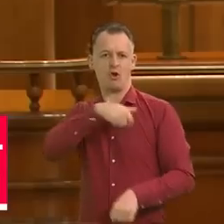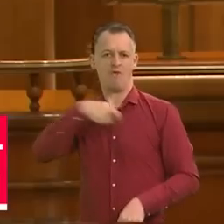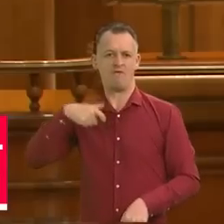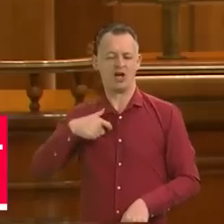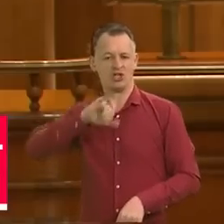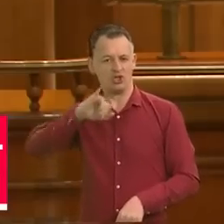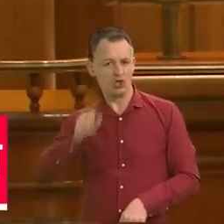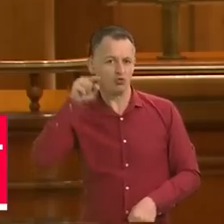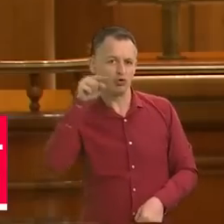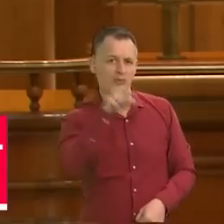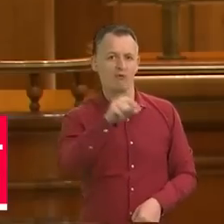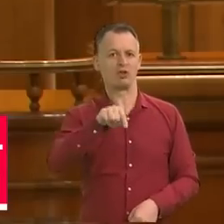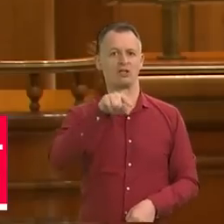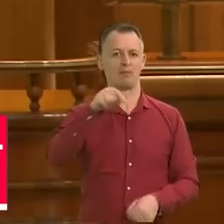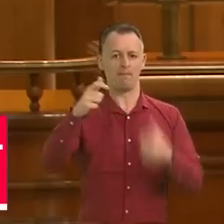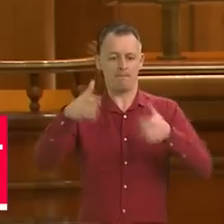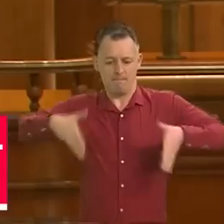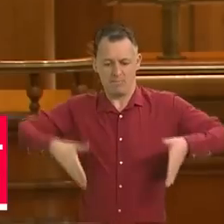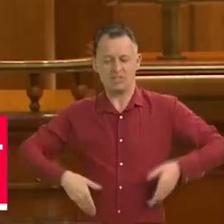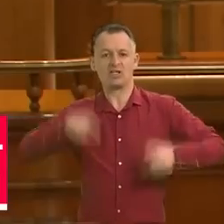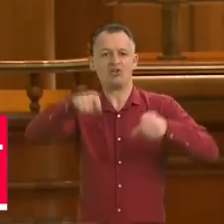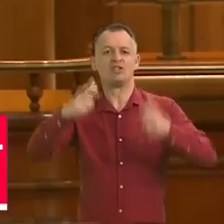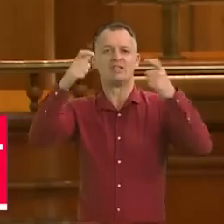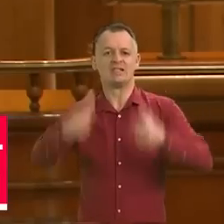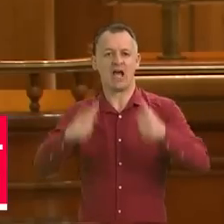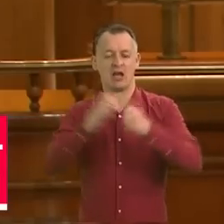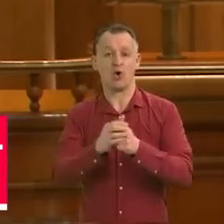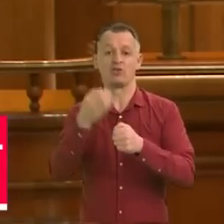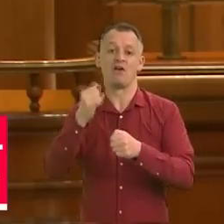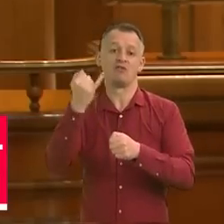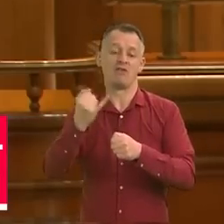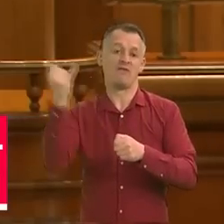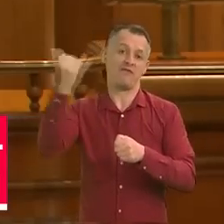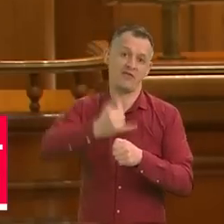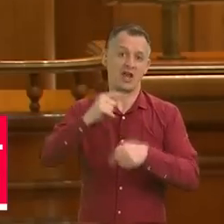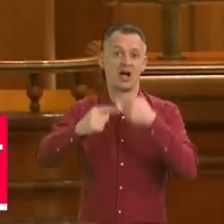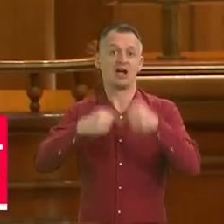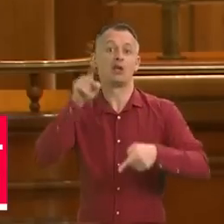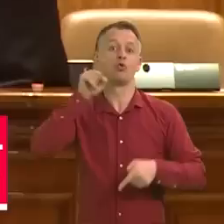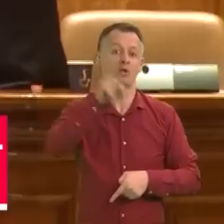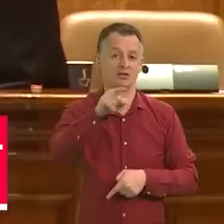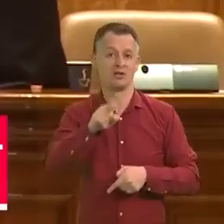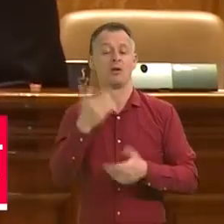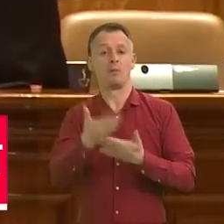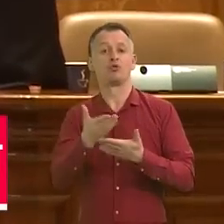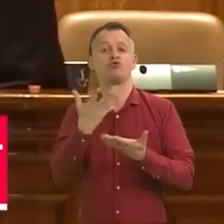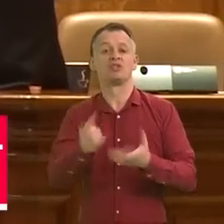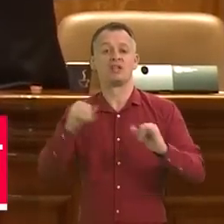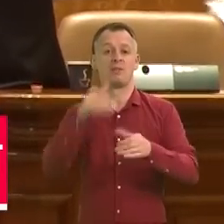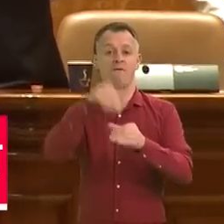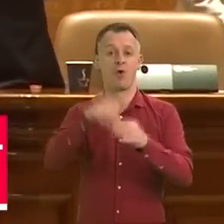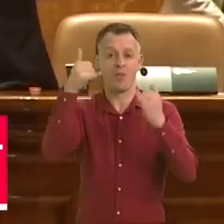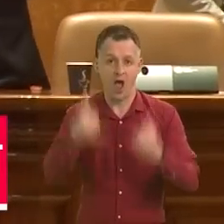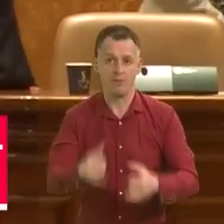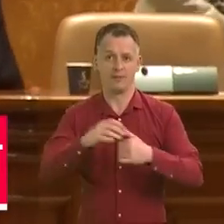și dumneavoastră din sală o să vă vină rândul și o să mergeți la închisoare pe aceste amendamente pe care le votați. Acum aflăm însă de la